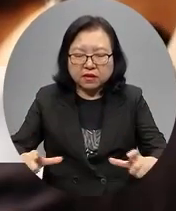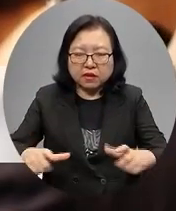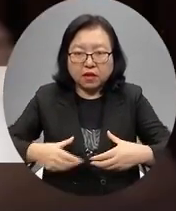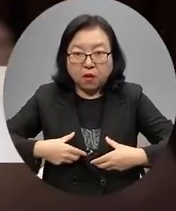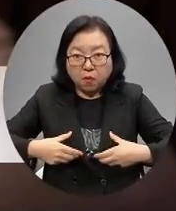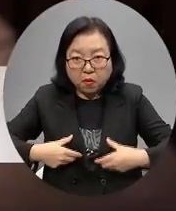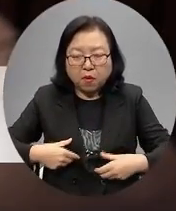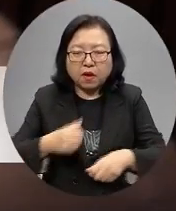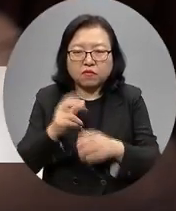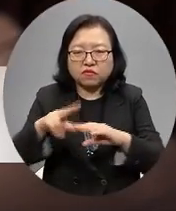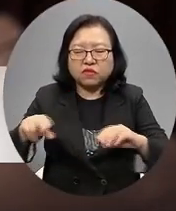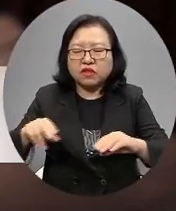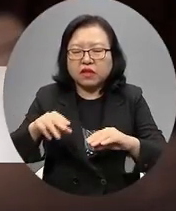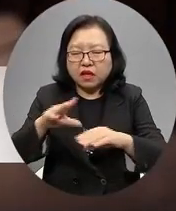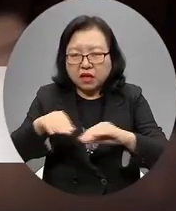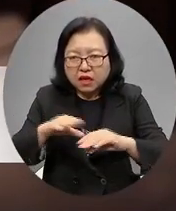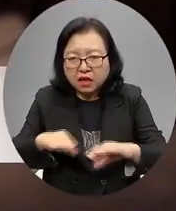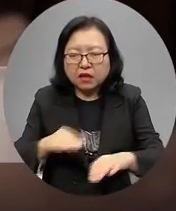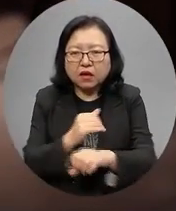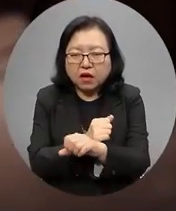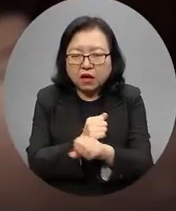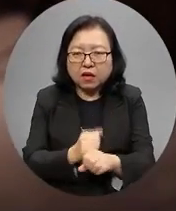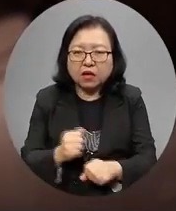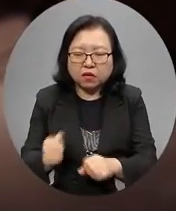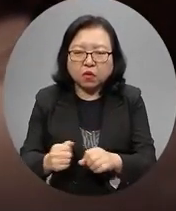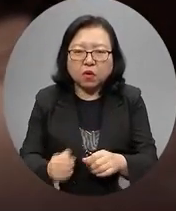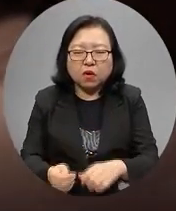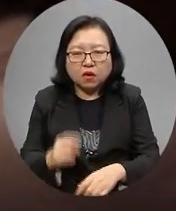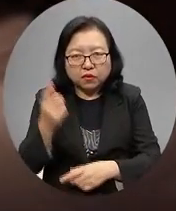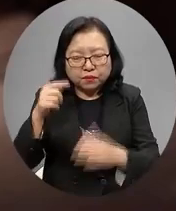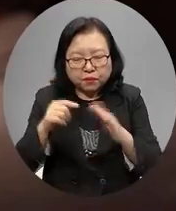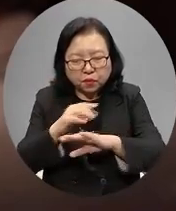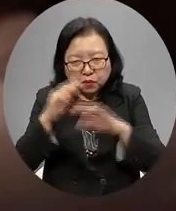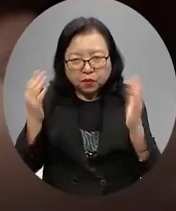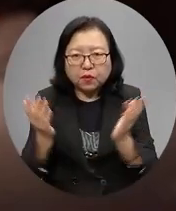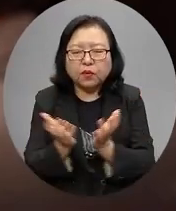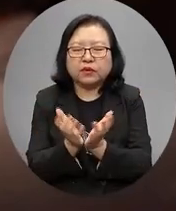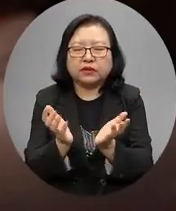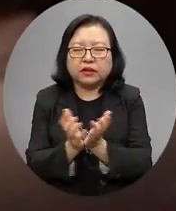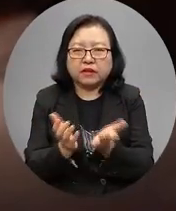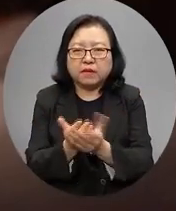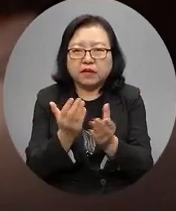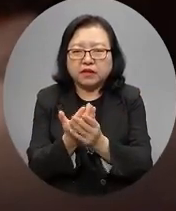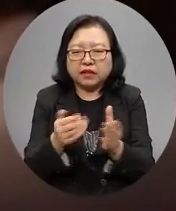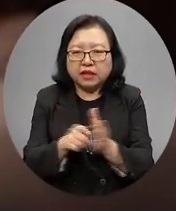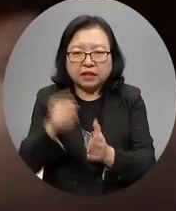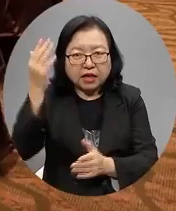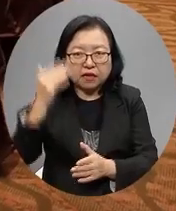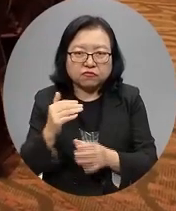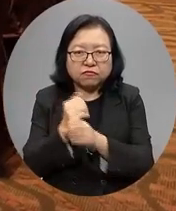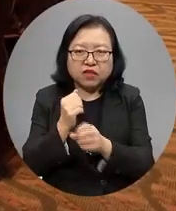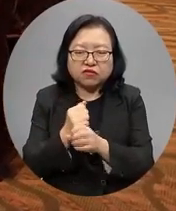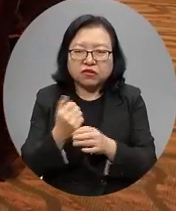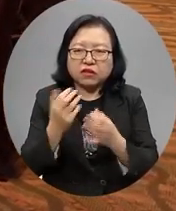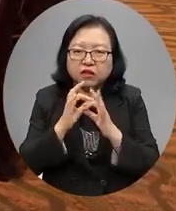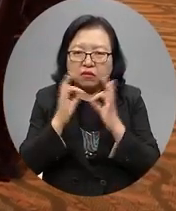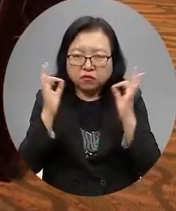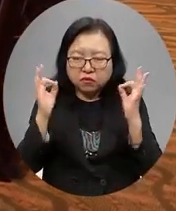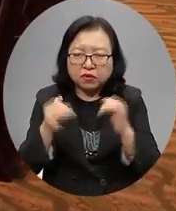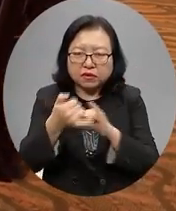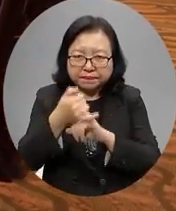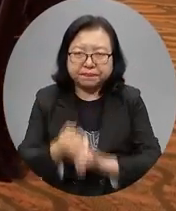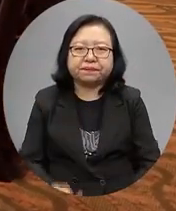해결하고 수도권과 비수도권 모두가 발전하는 대한민국을 만들어가도록 최선을 다하겠다고 밝혔습니다.